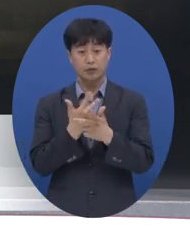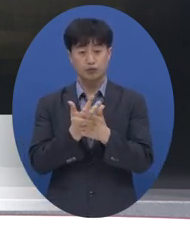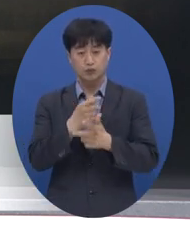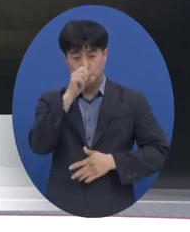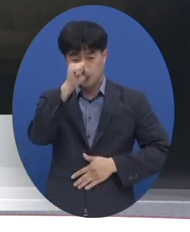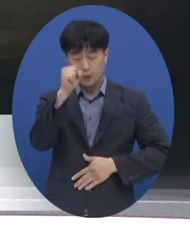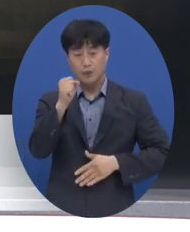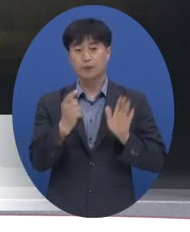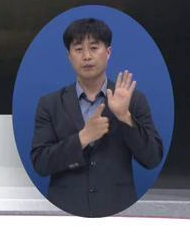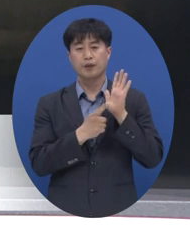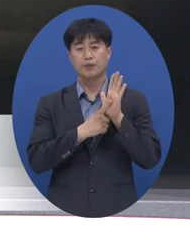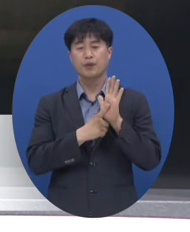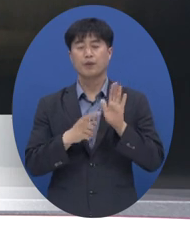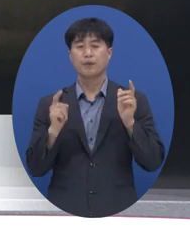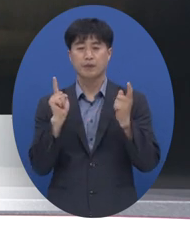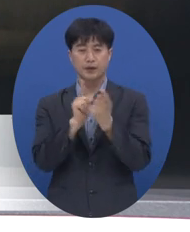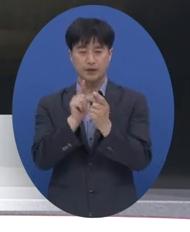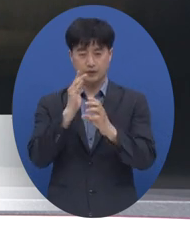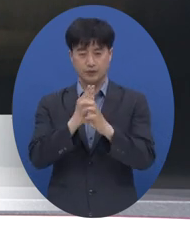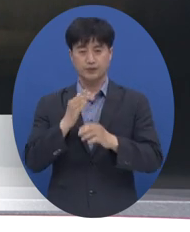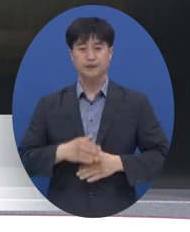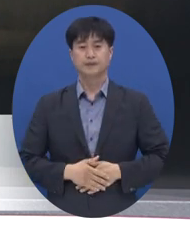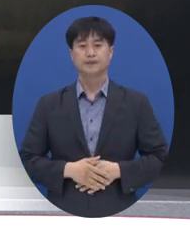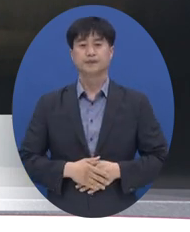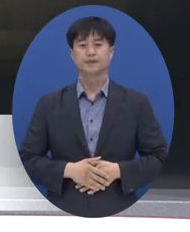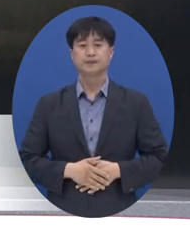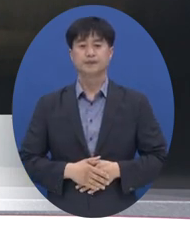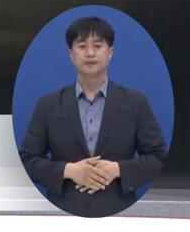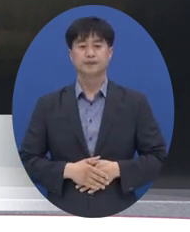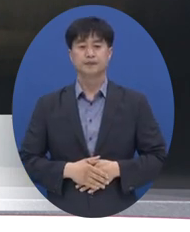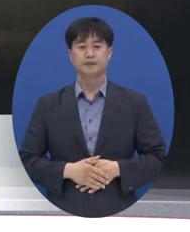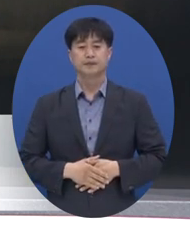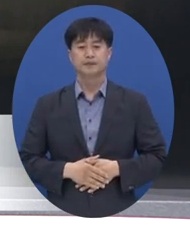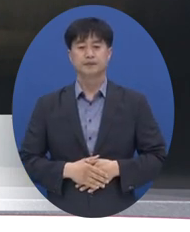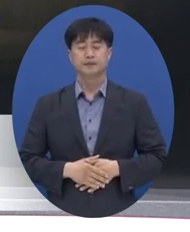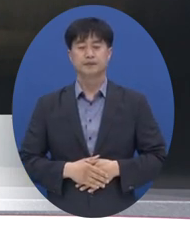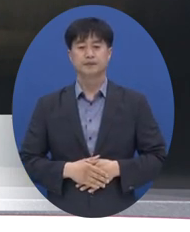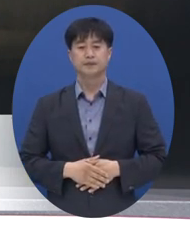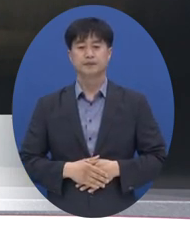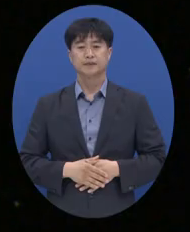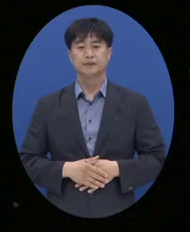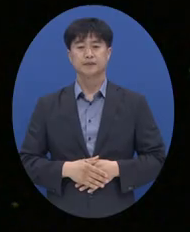매주 수준 높은 무대로 관객들을 찾아가고 있습니다. 한선지 기자가 소개합니다.